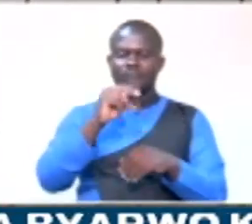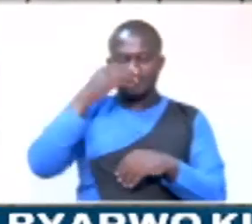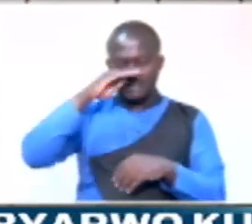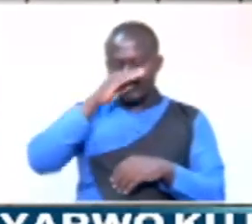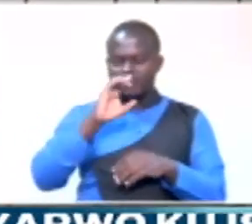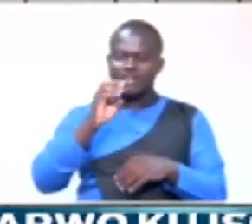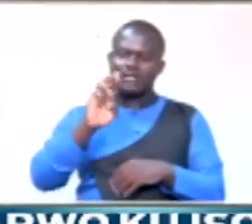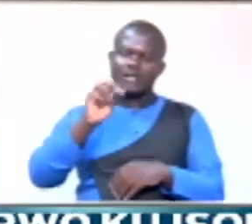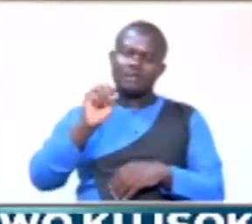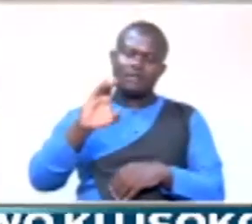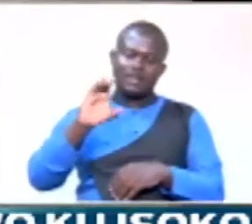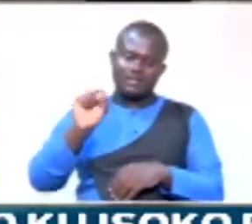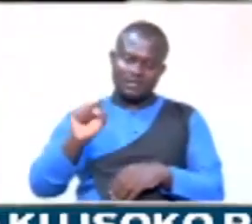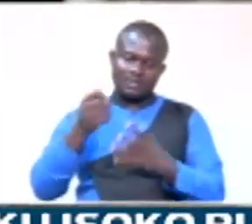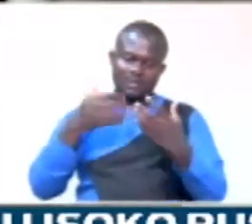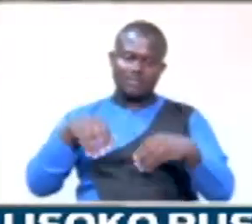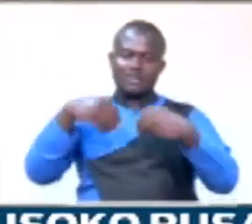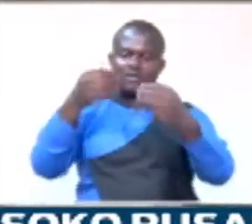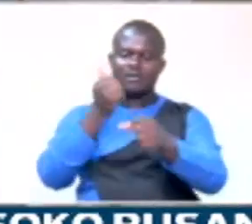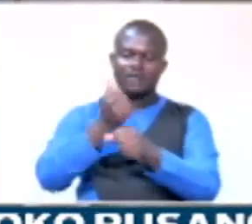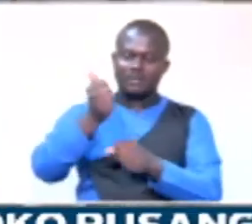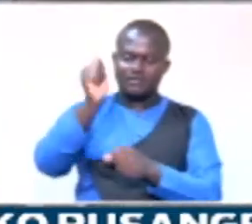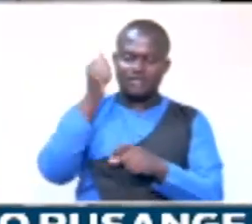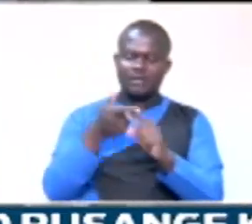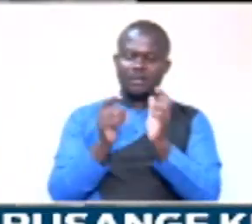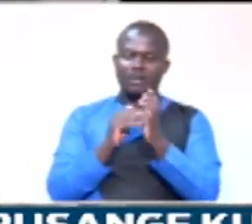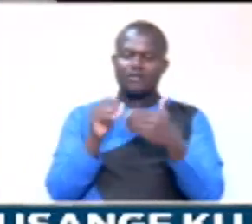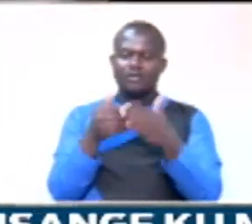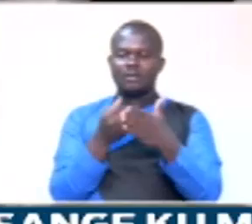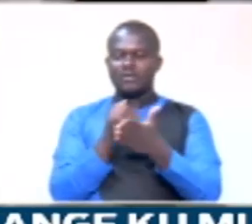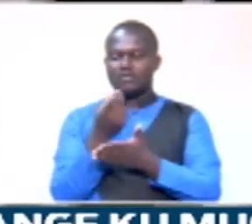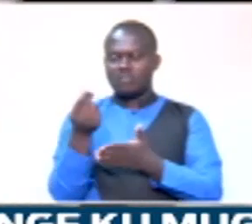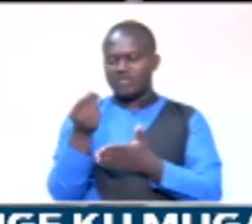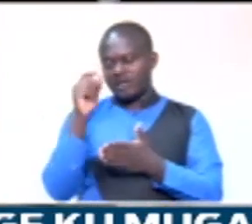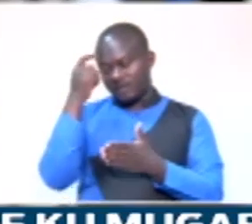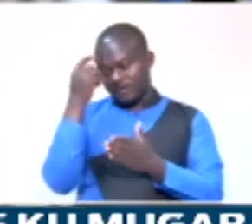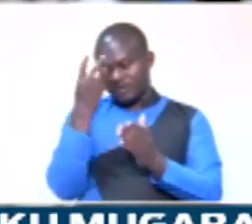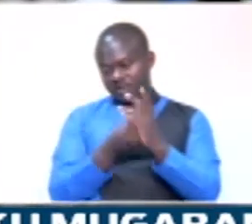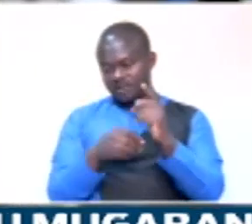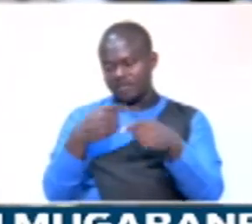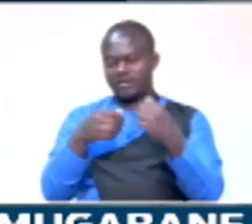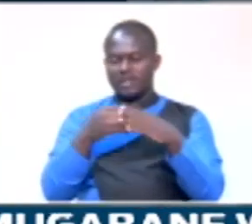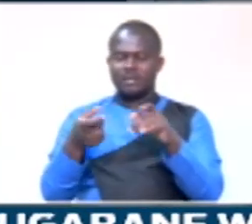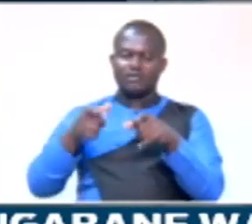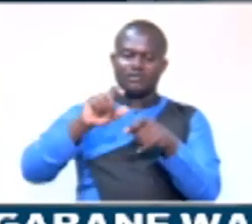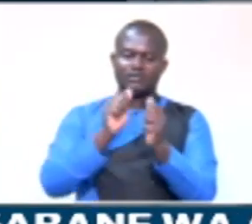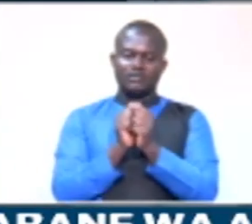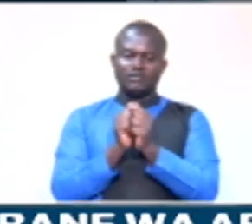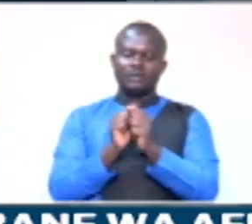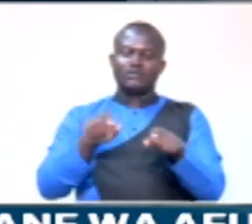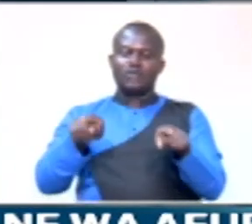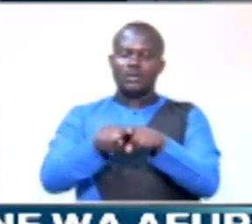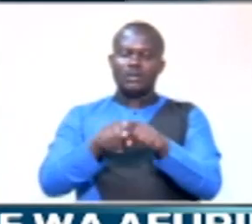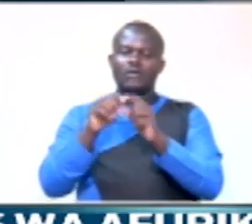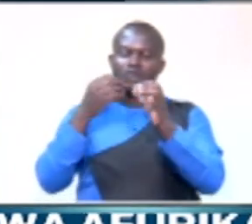Nyanza Ceramics, zamaze kwegurirwa abikorera, gusa nabyo bituma amafaranga leta ihomba akomeza kwiyongera. Nk'uruganda rwa